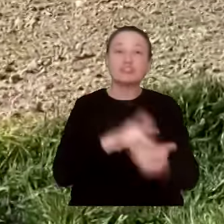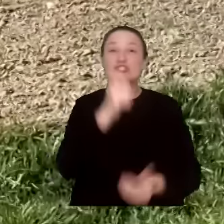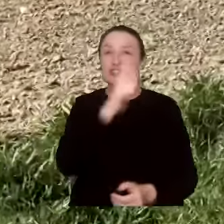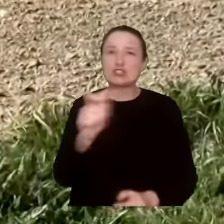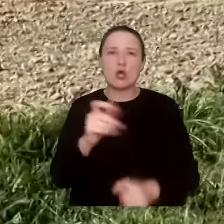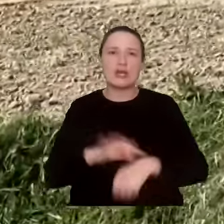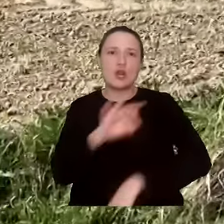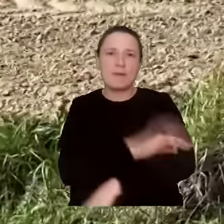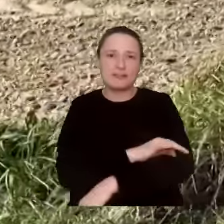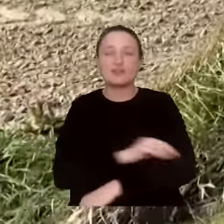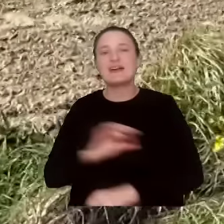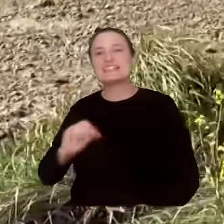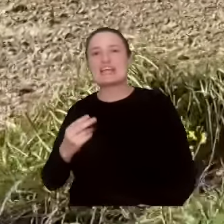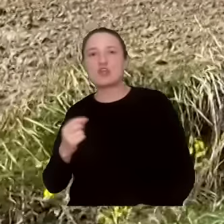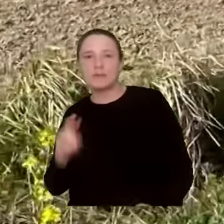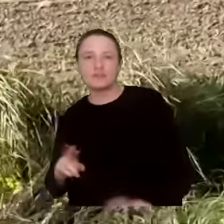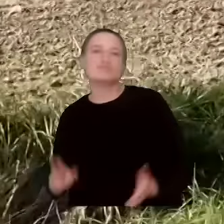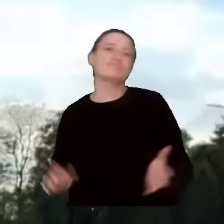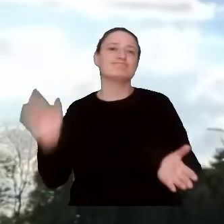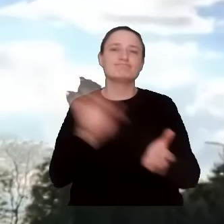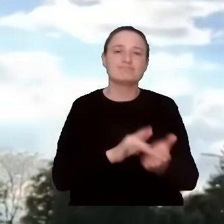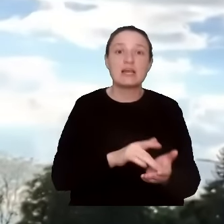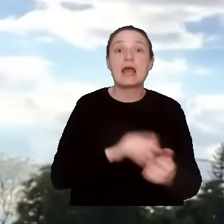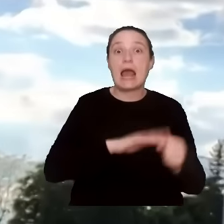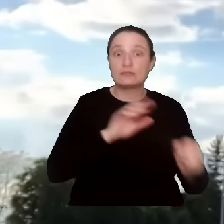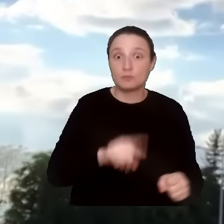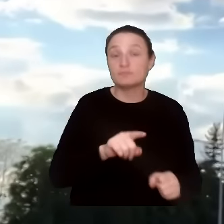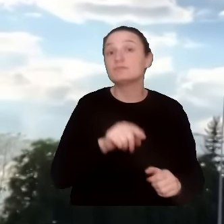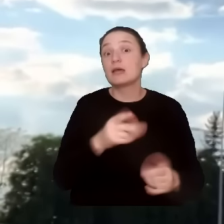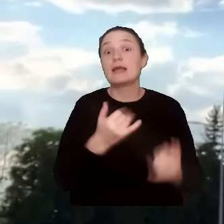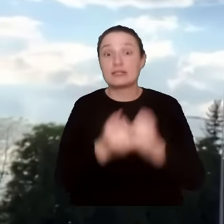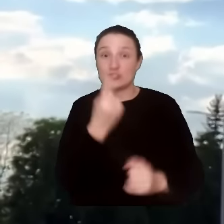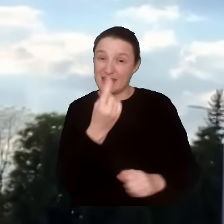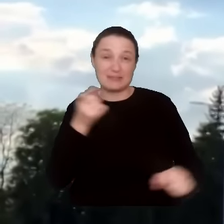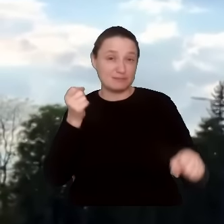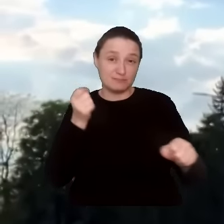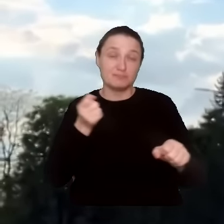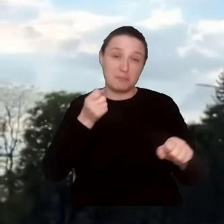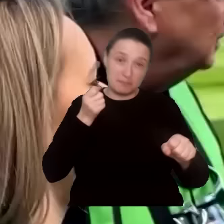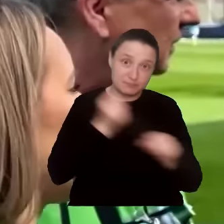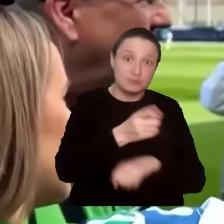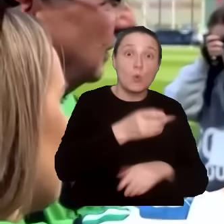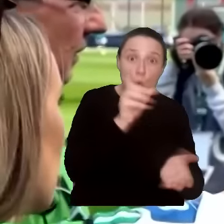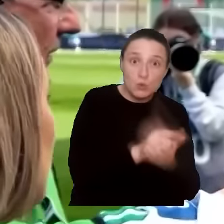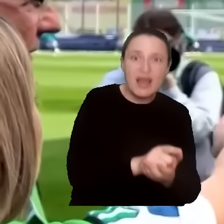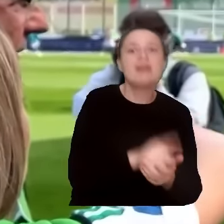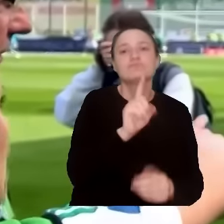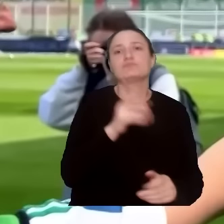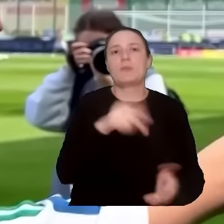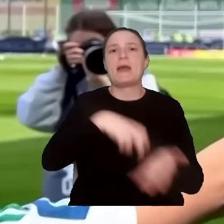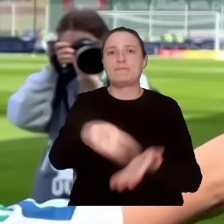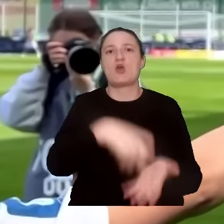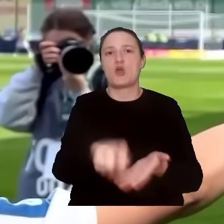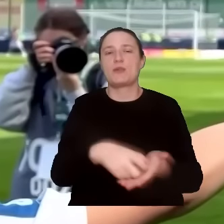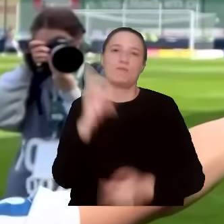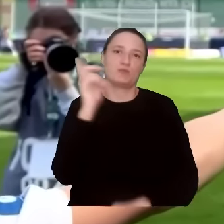Wszystko za sprawą wpisu na Twitterze, w którym obiecał, że jeśli jeden z bramkarzy strzeli gola, wybierze się na domowy mecz jego drużyny i zrobi to na piechotę.